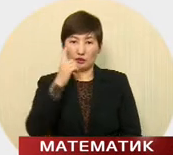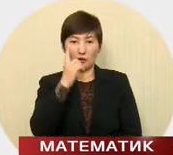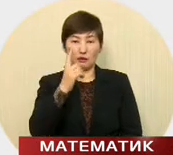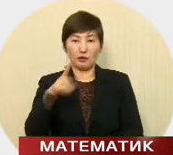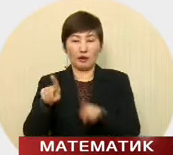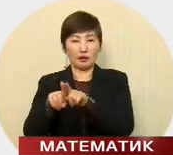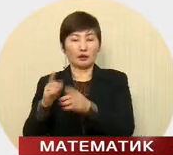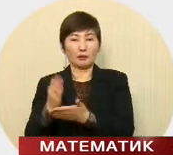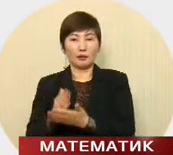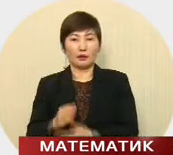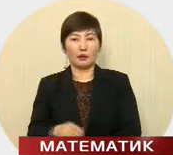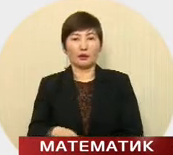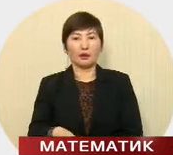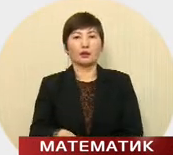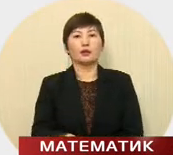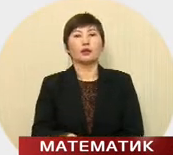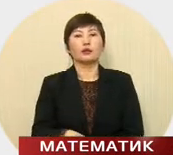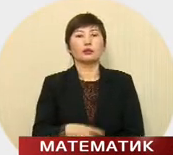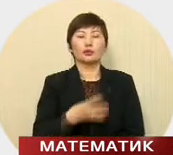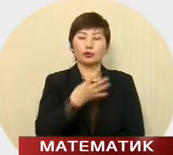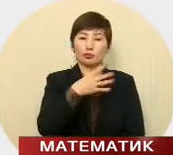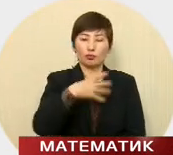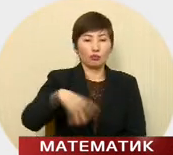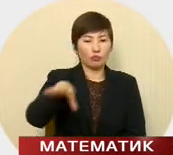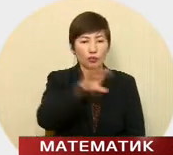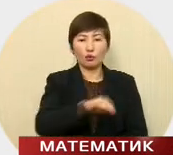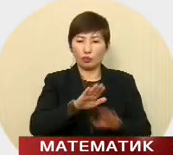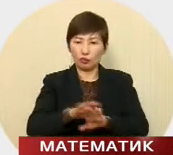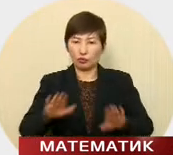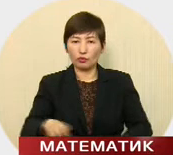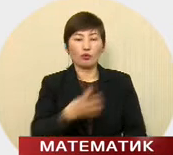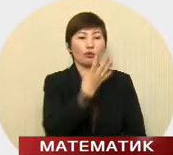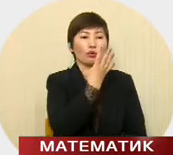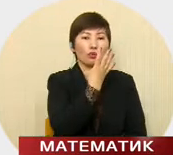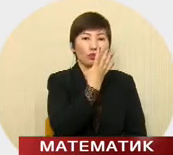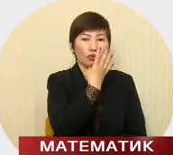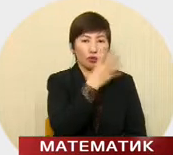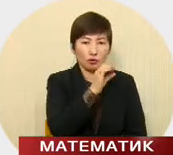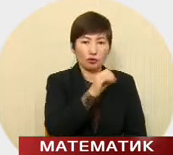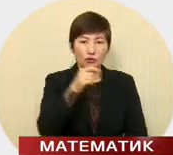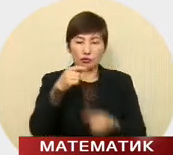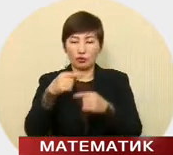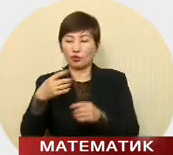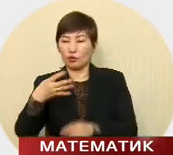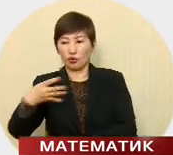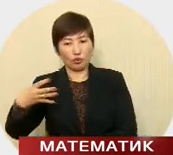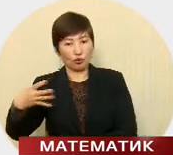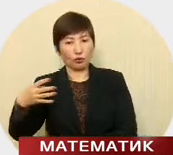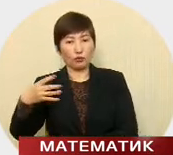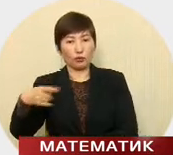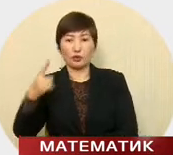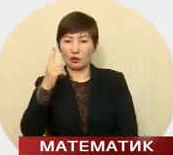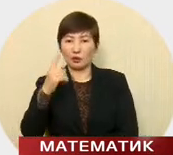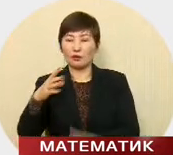За тэгэхээр нийт сурагчдын 1/4 хэсэг буюу 40 сурагчийн 1/4 хэсгийг олох юм бол 10 сурагч байна гэсэн